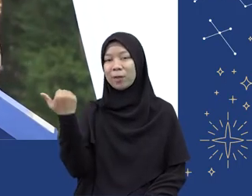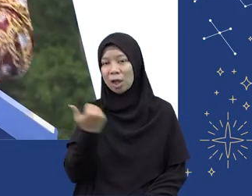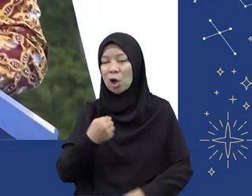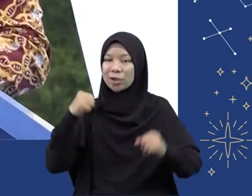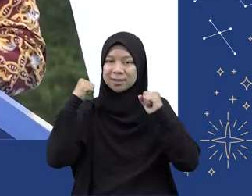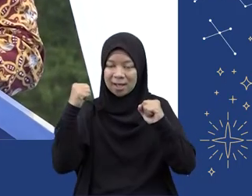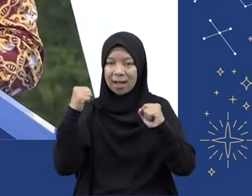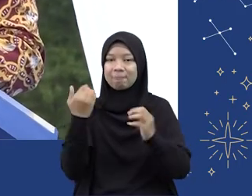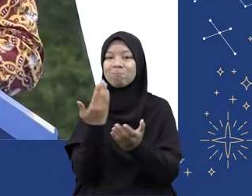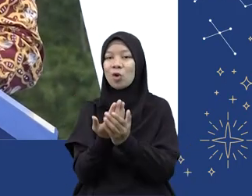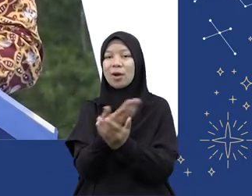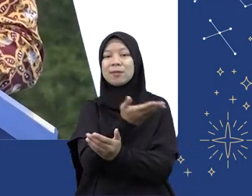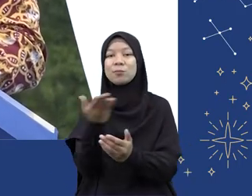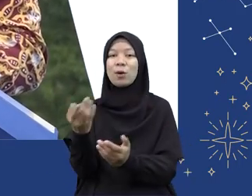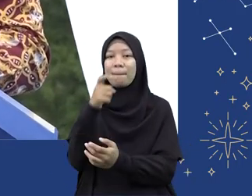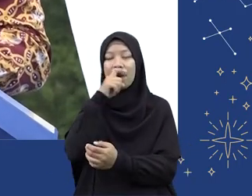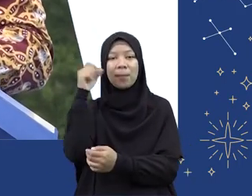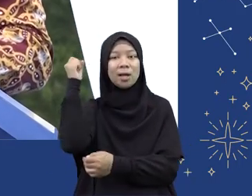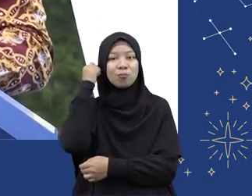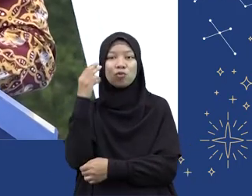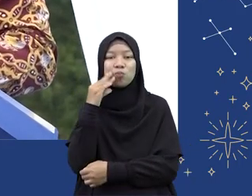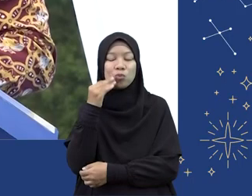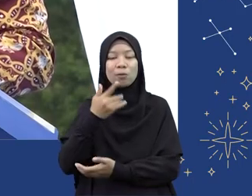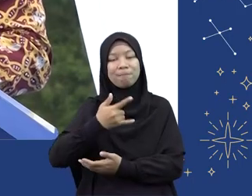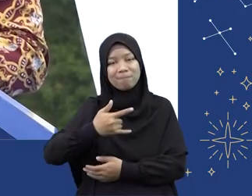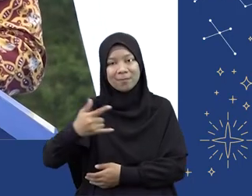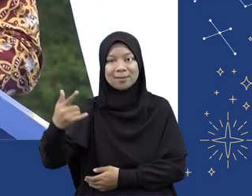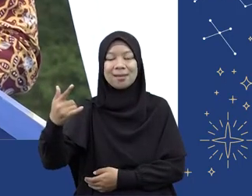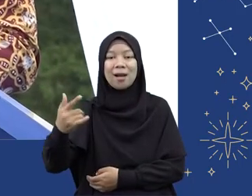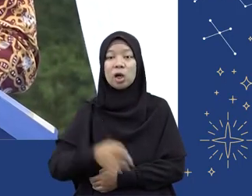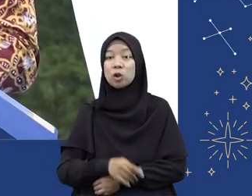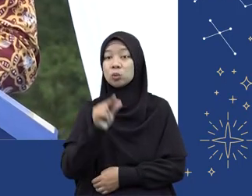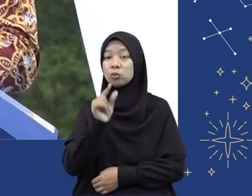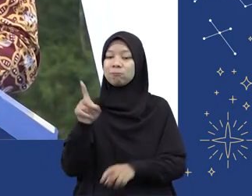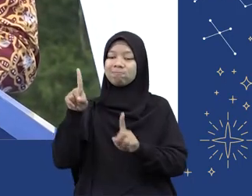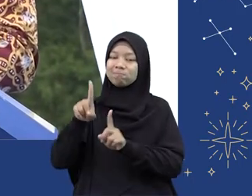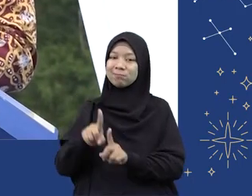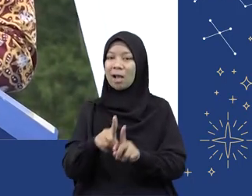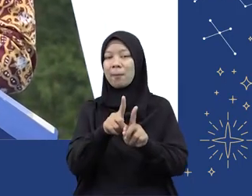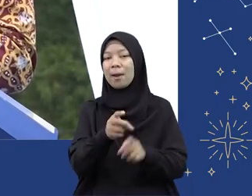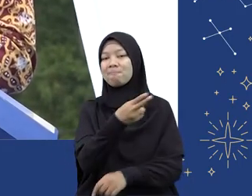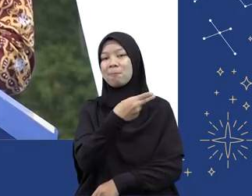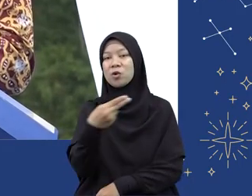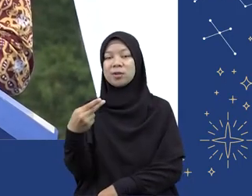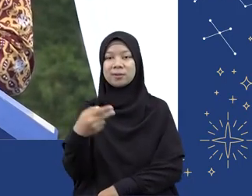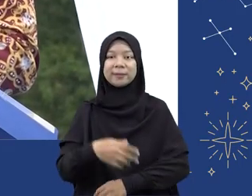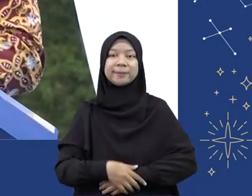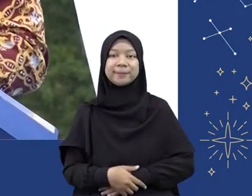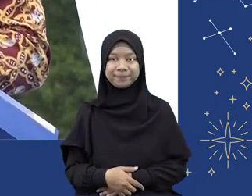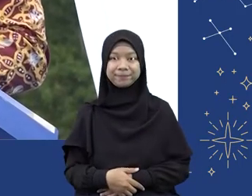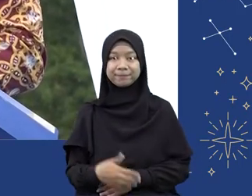Doakan bapak ibu panjang umur untuk membersamai perjalanan bangsa ini Bapak Ibu yang saya